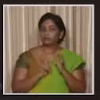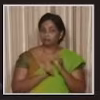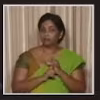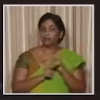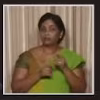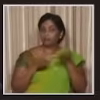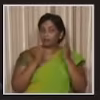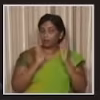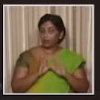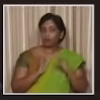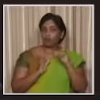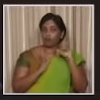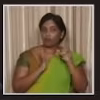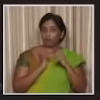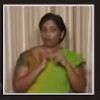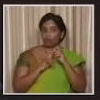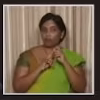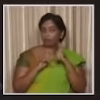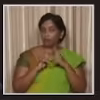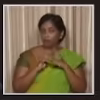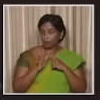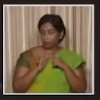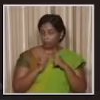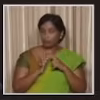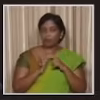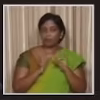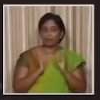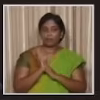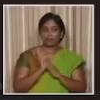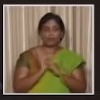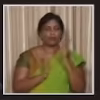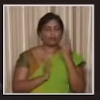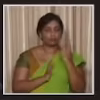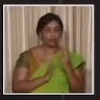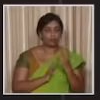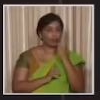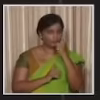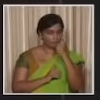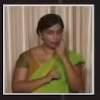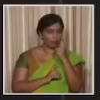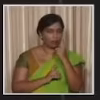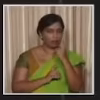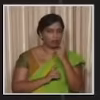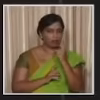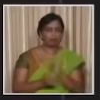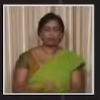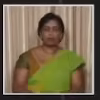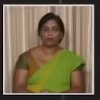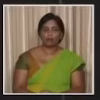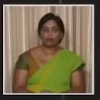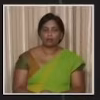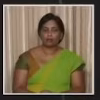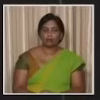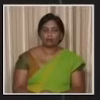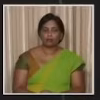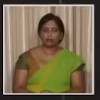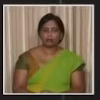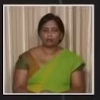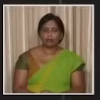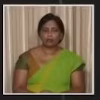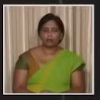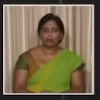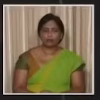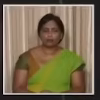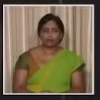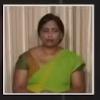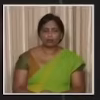තමයි අවසානයේ කෝප් එක දාපු කමිටුවේ සමාජිකයන් තුන්දෙනායිගේ පළවෙනි සමාජිකයා තමයි හරි ගරු මන්තුමා දැන් ඕක ගැන අපි වෙනම කතා කරමු. මේ කමිටුවේ මම